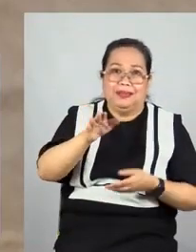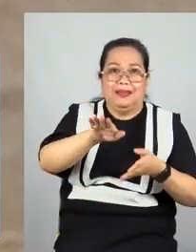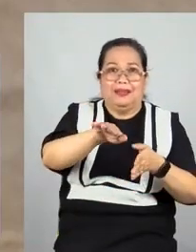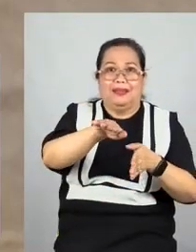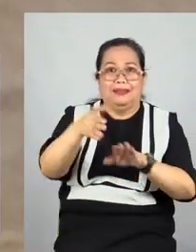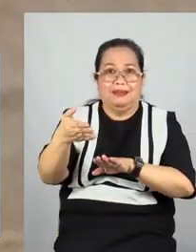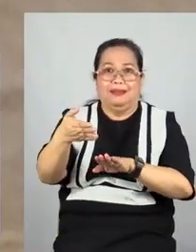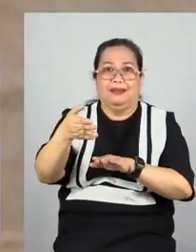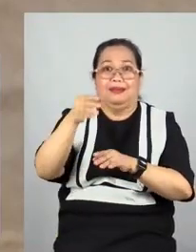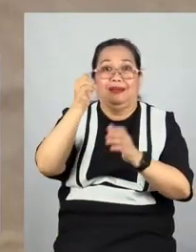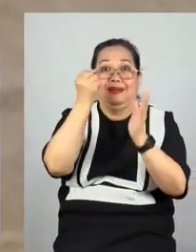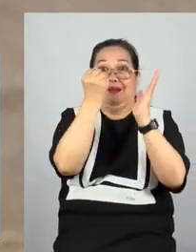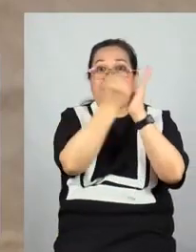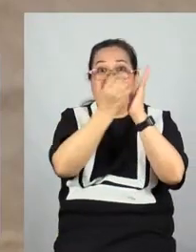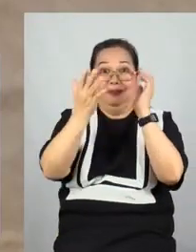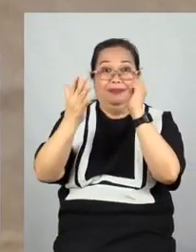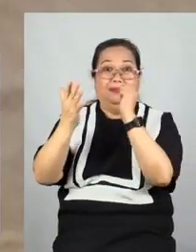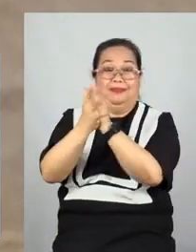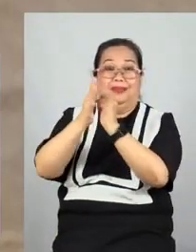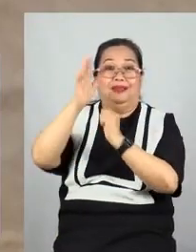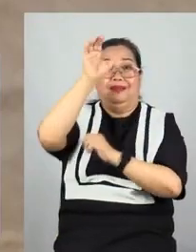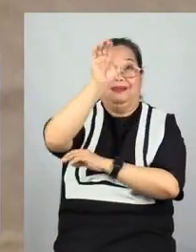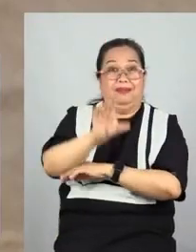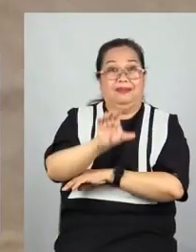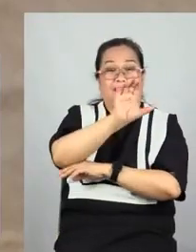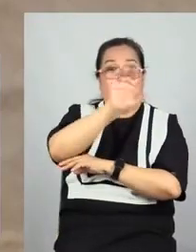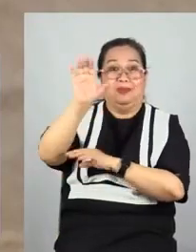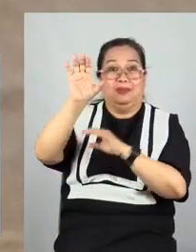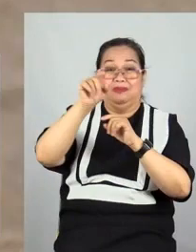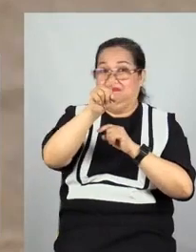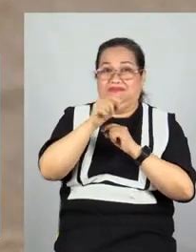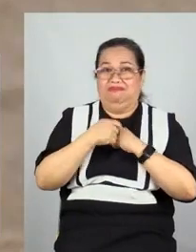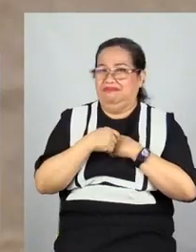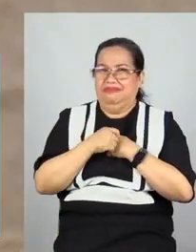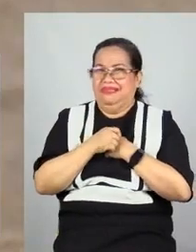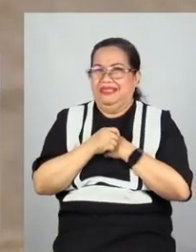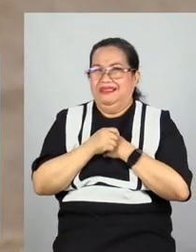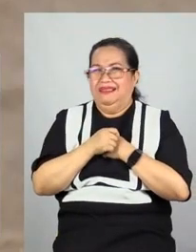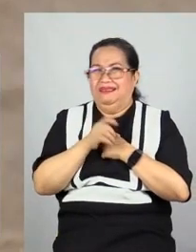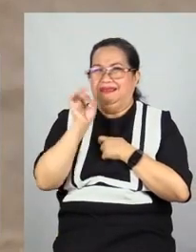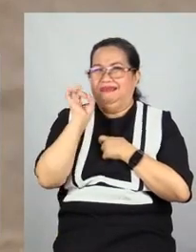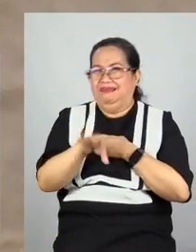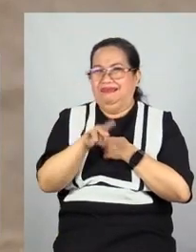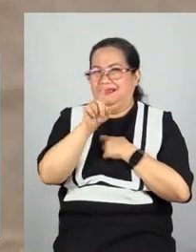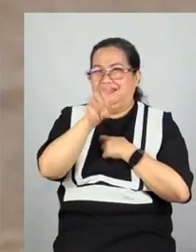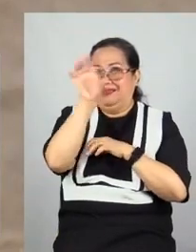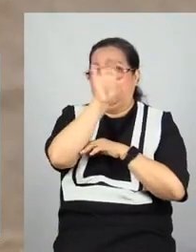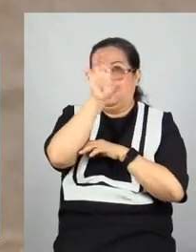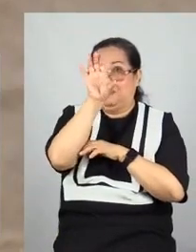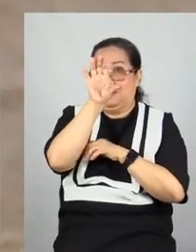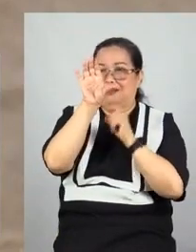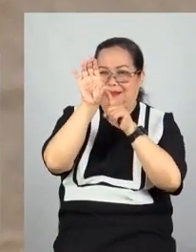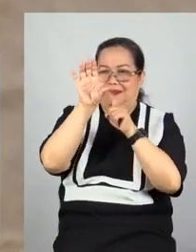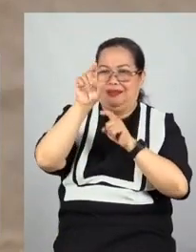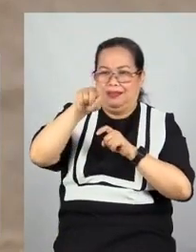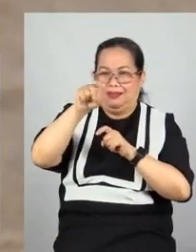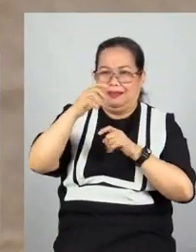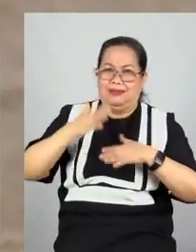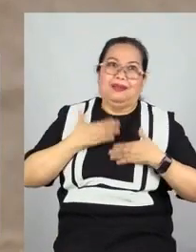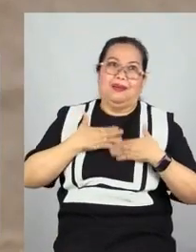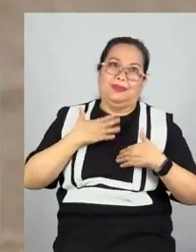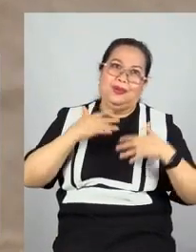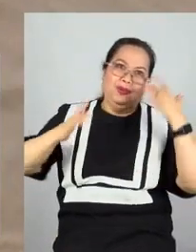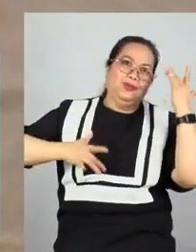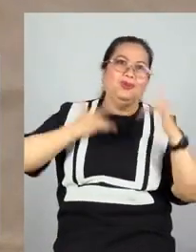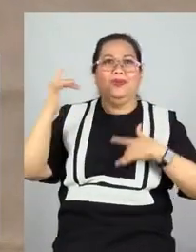a cross. Parang ayaw natin yun pag Pasko. Pag Pasko, kailangan Psalm 98,